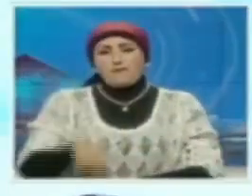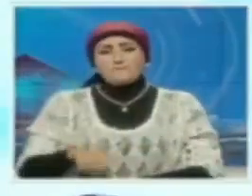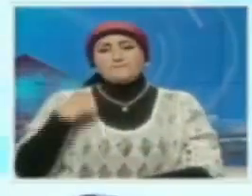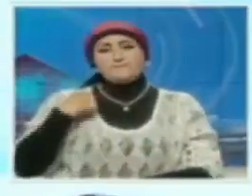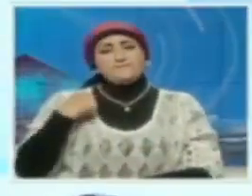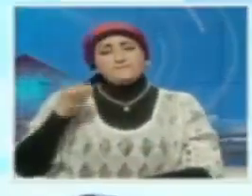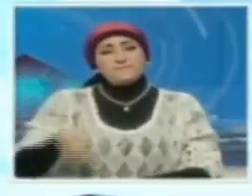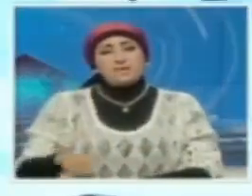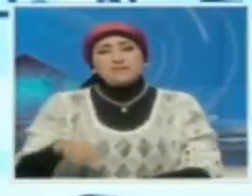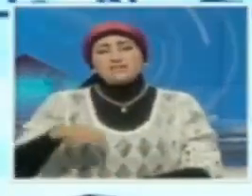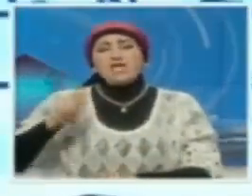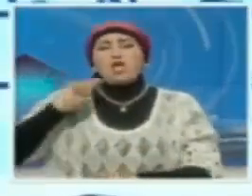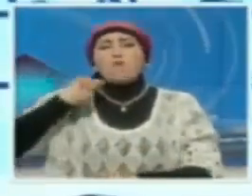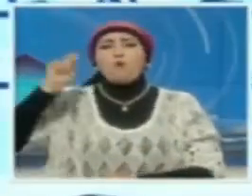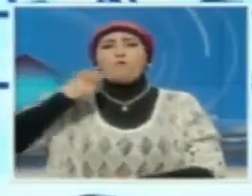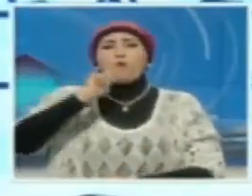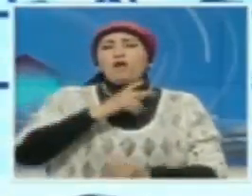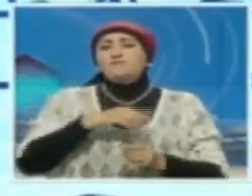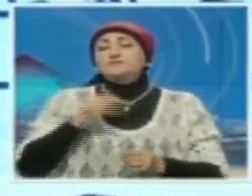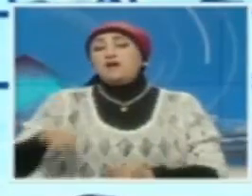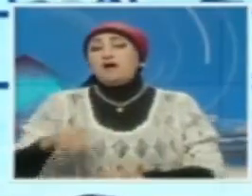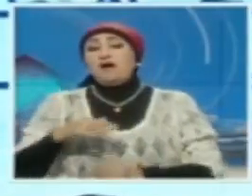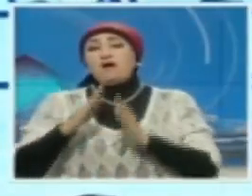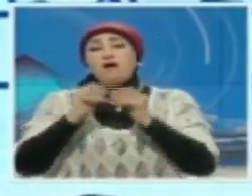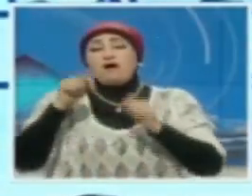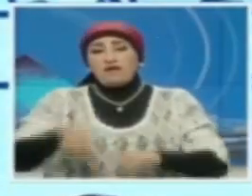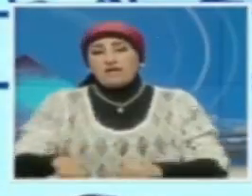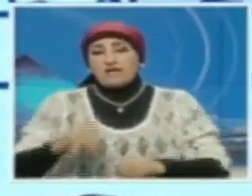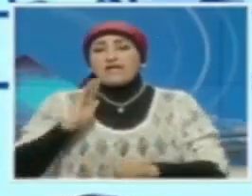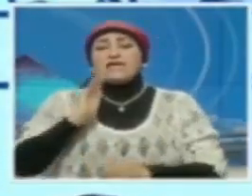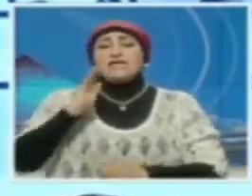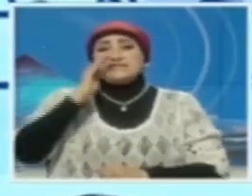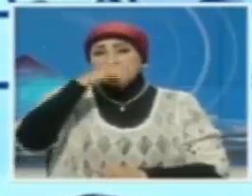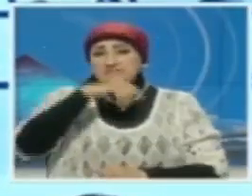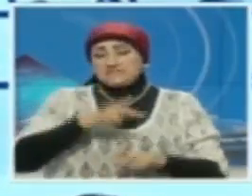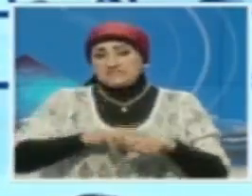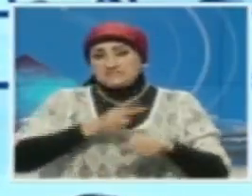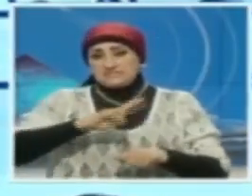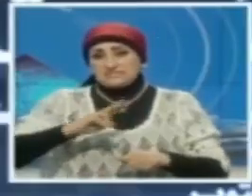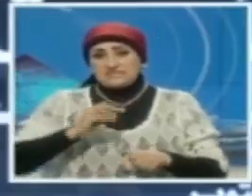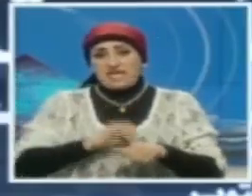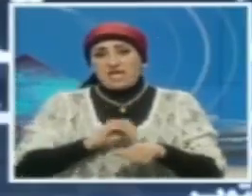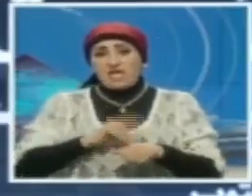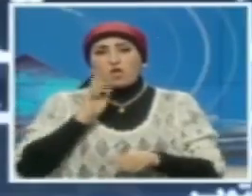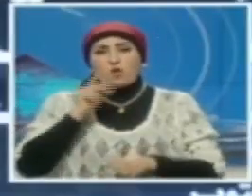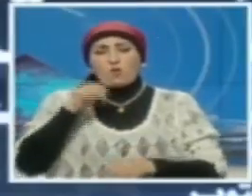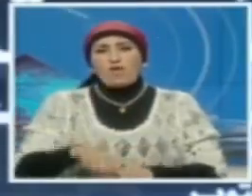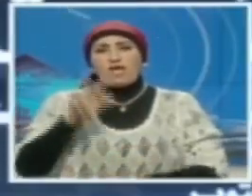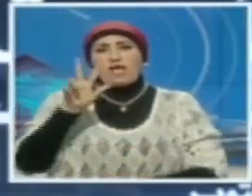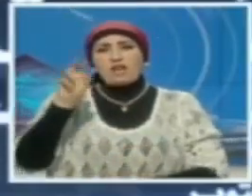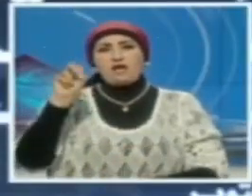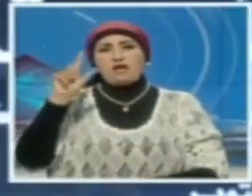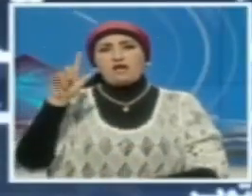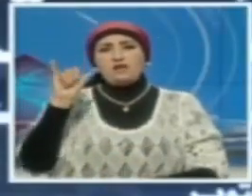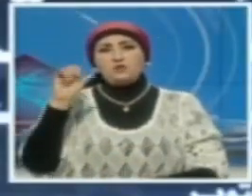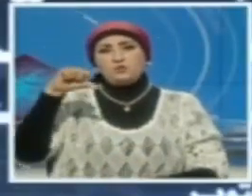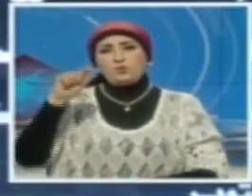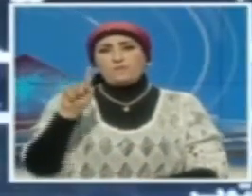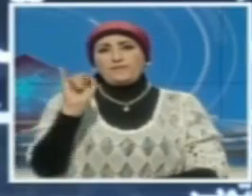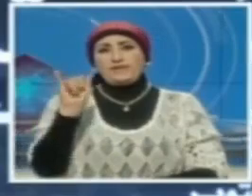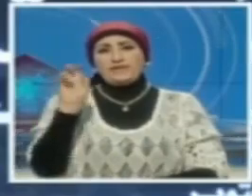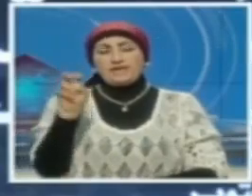القاهرة الكبرى، القاهرة، الجيزة، القليوبية، تقدموا وتنافسوا ضمن المبادرة الوطنية للمشروعات الخضراء